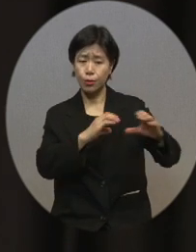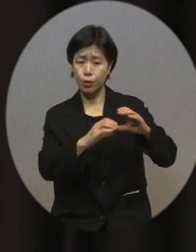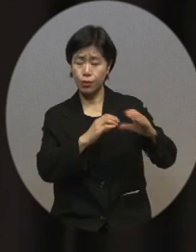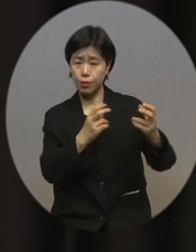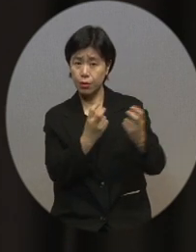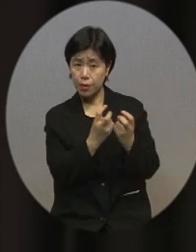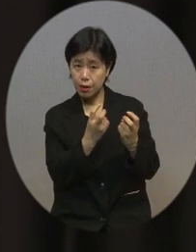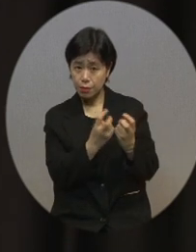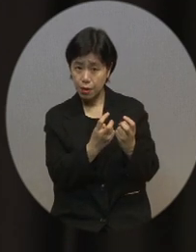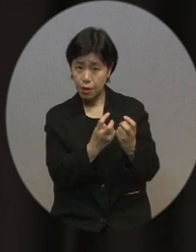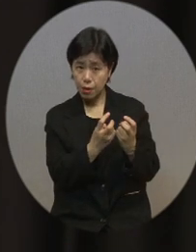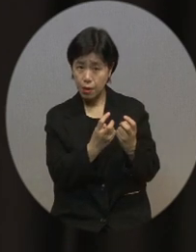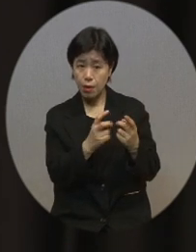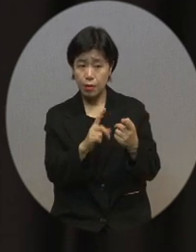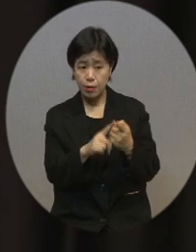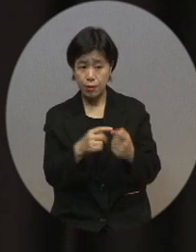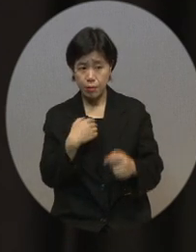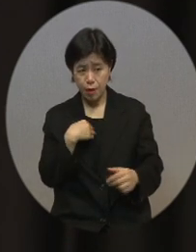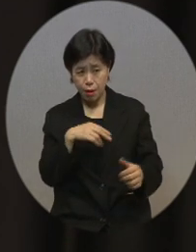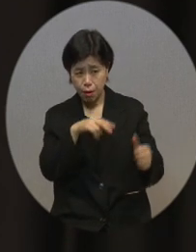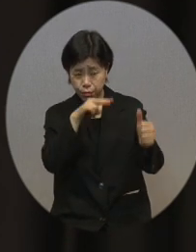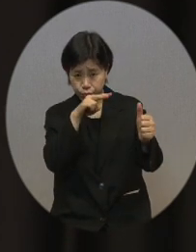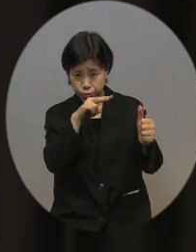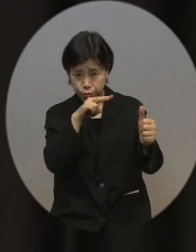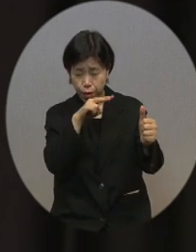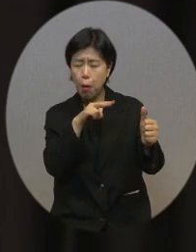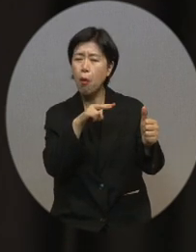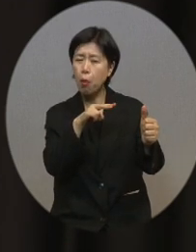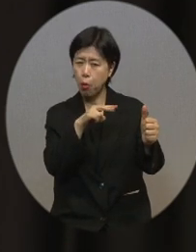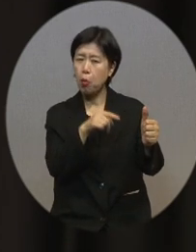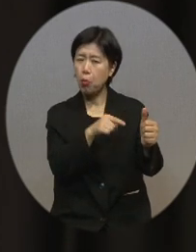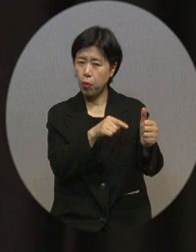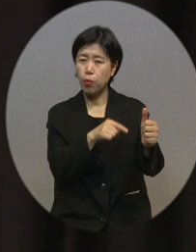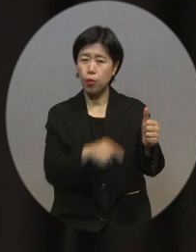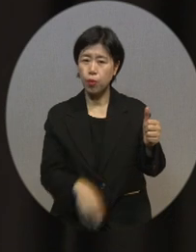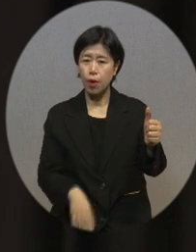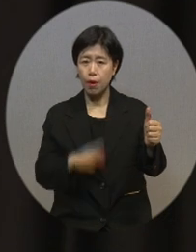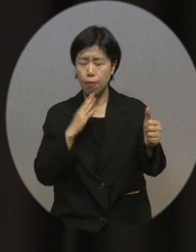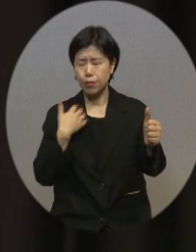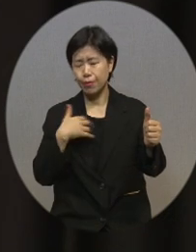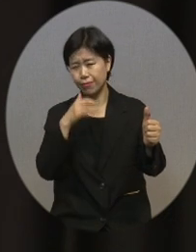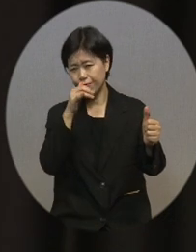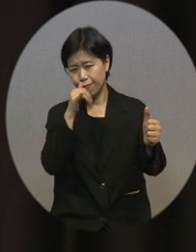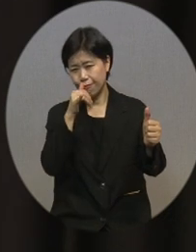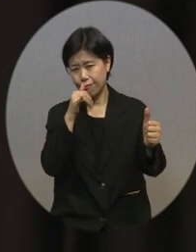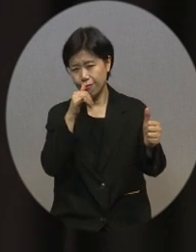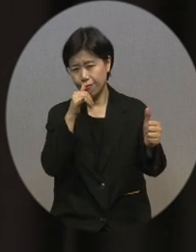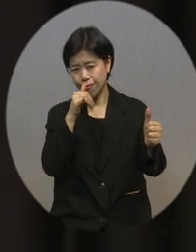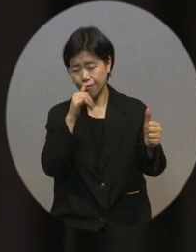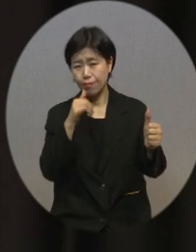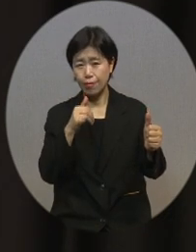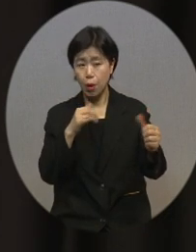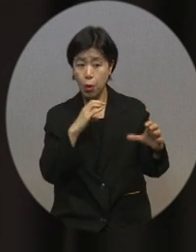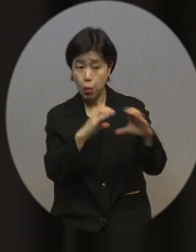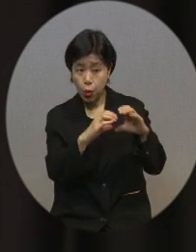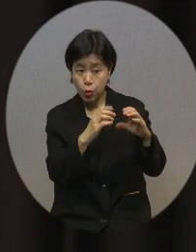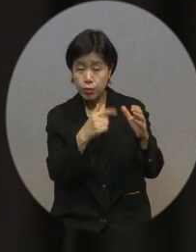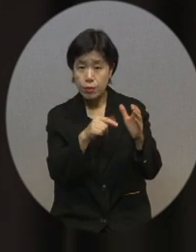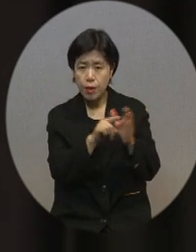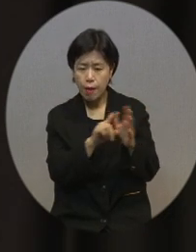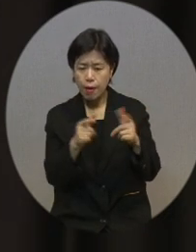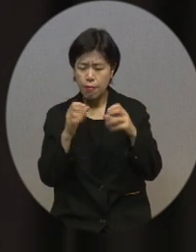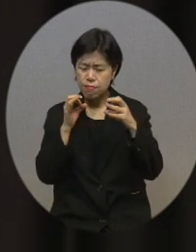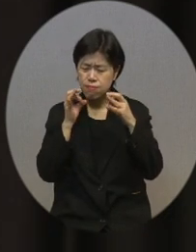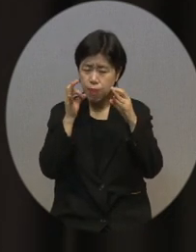거를 유심히 살펴보면은 네. 상당히 재밌다. 예. 그리고 뭔가